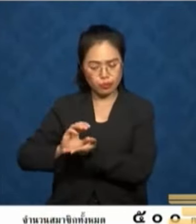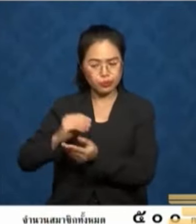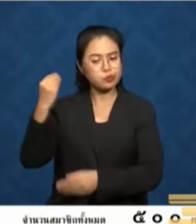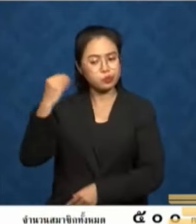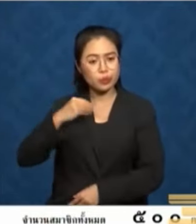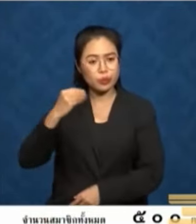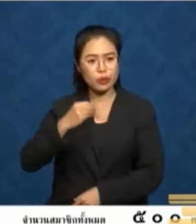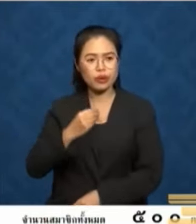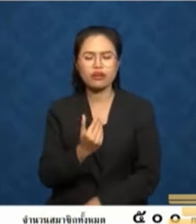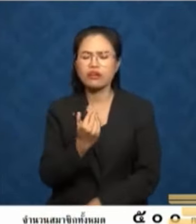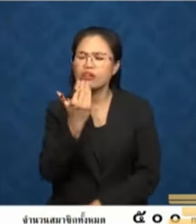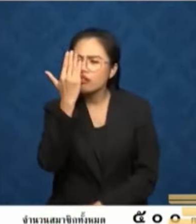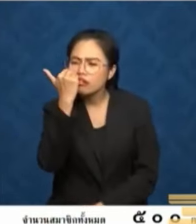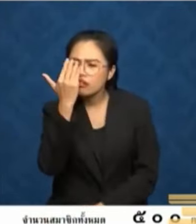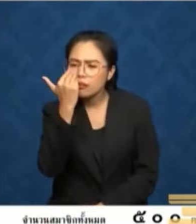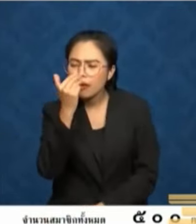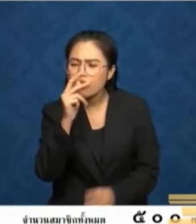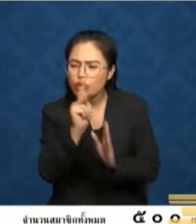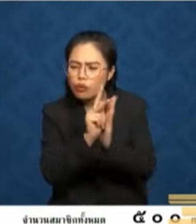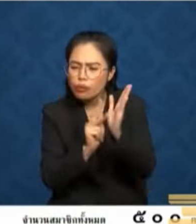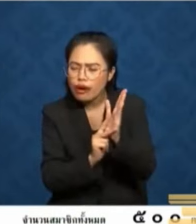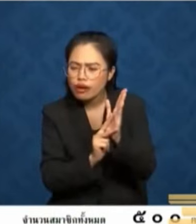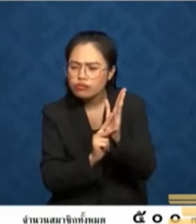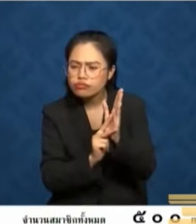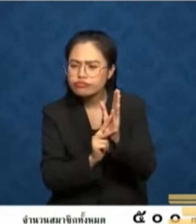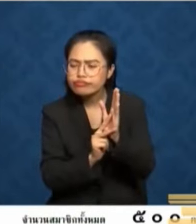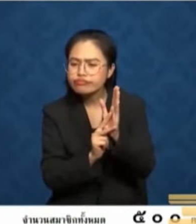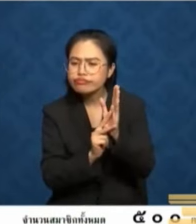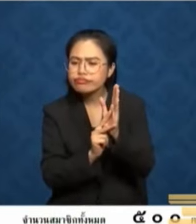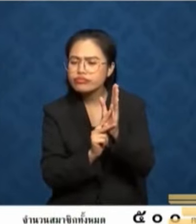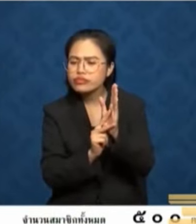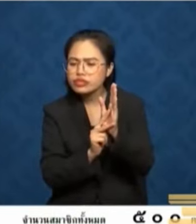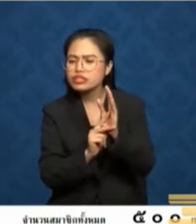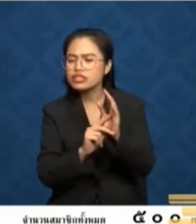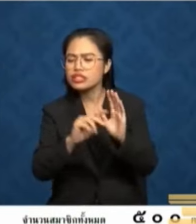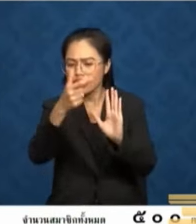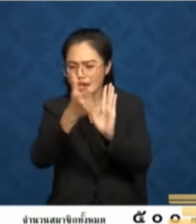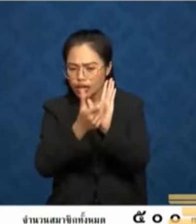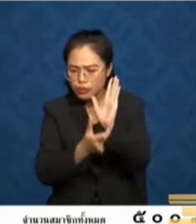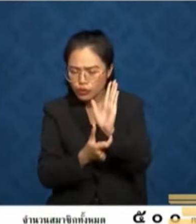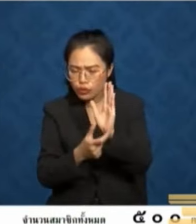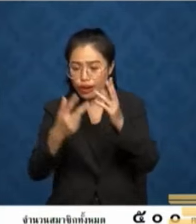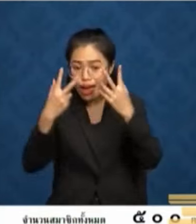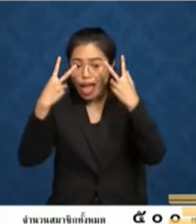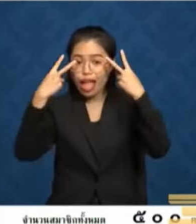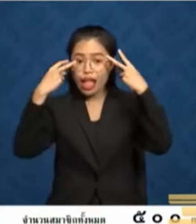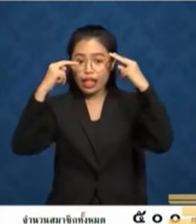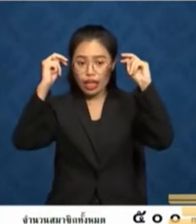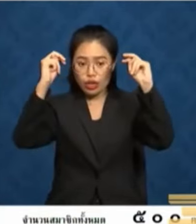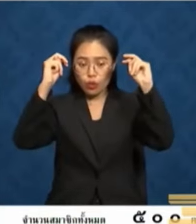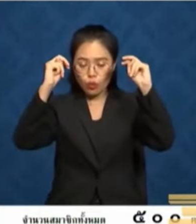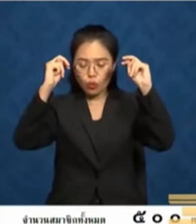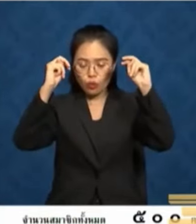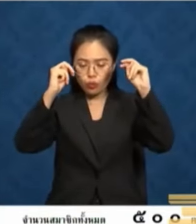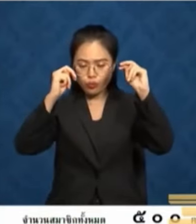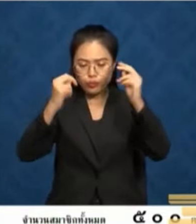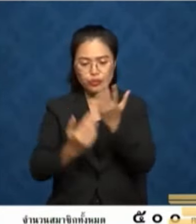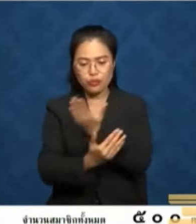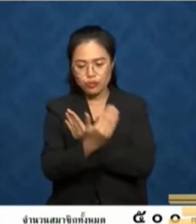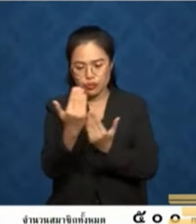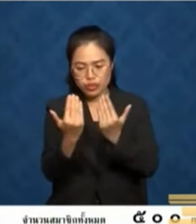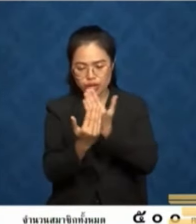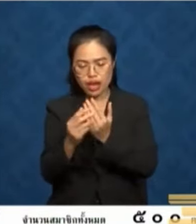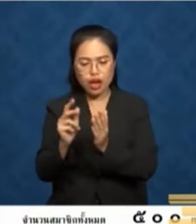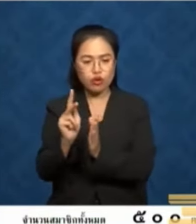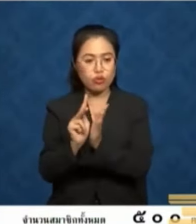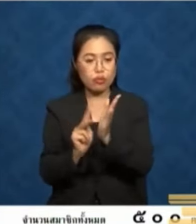ครับทำไมกฎหมายถึงกำหนดให้นายกรัฐมนตรีเป็นผู้พิจารณากฎหมายเกี่ยวกับการเงินท่าน